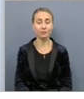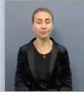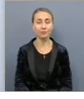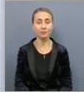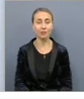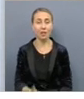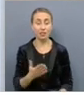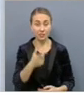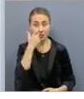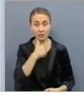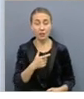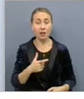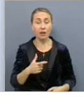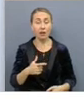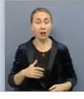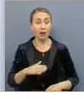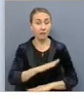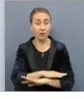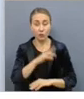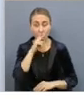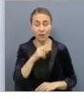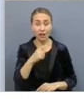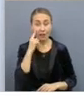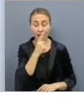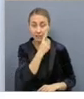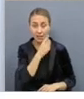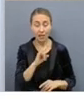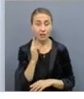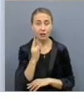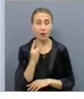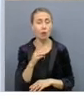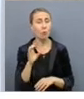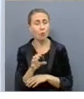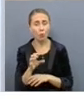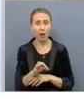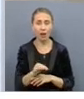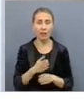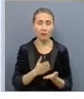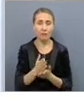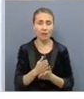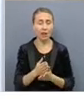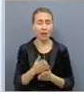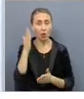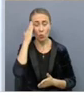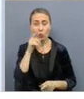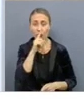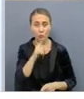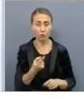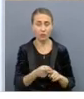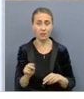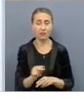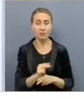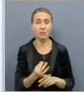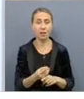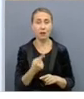Если вы себя ведете неправильно на глазах ребенка, его потом хоть ругай, хоть направляй, не будет толку от такого воспитания. Он смотрит на ваше поведение